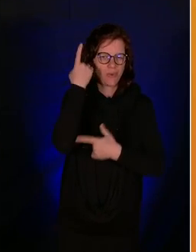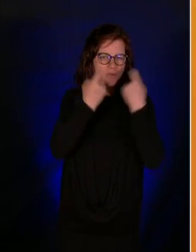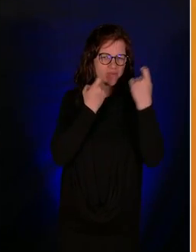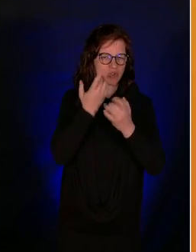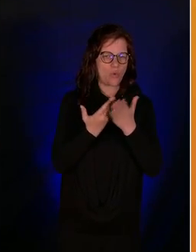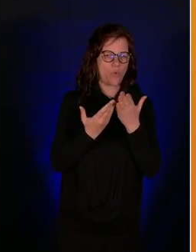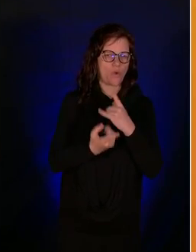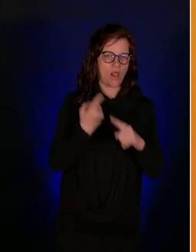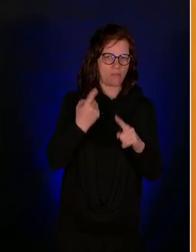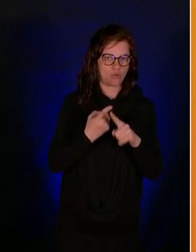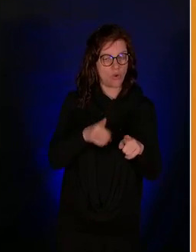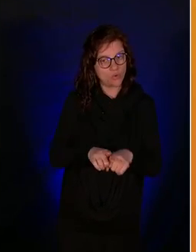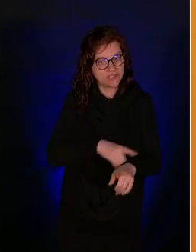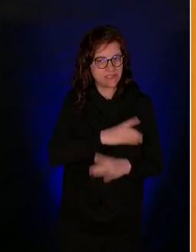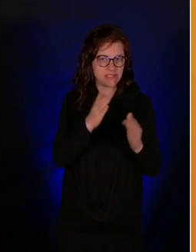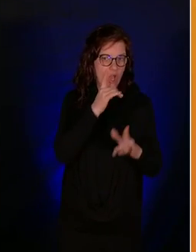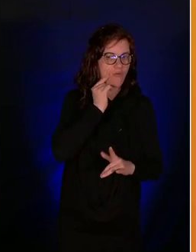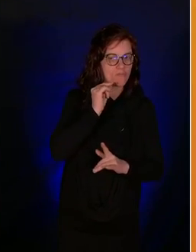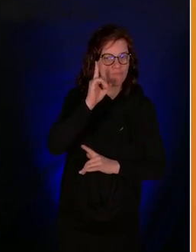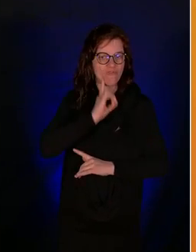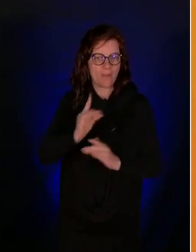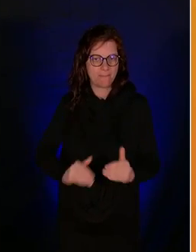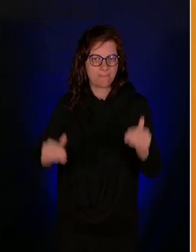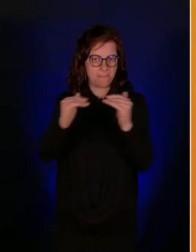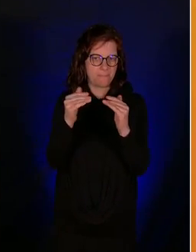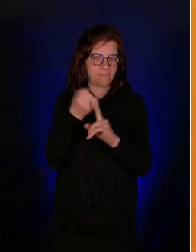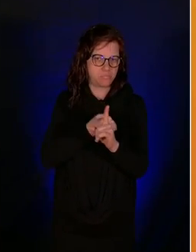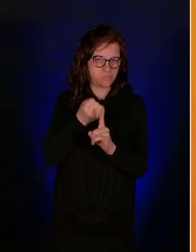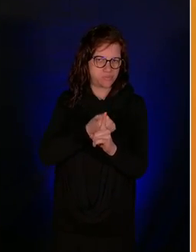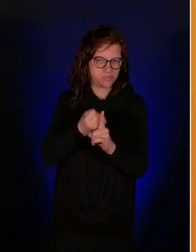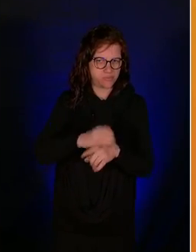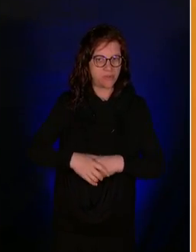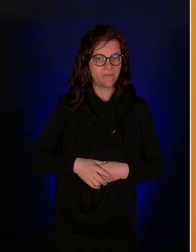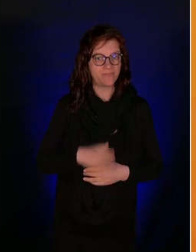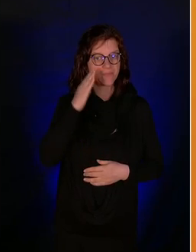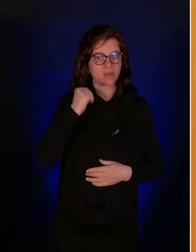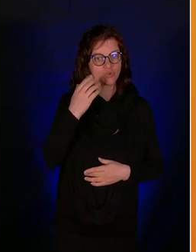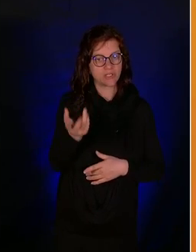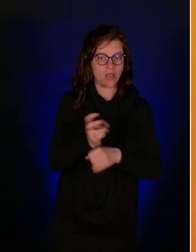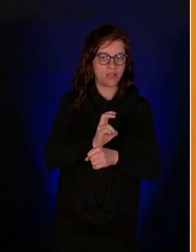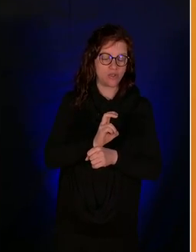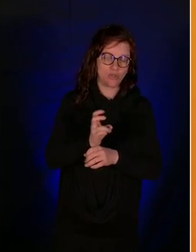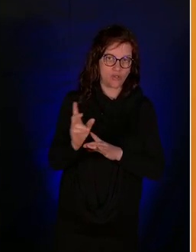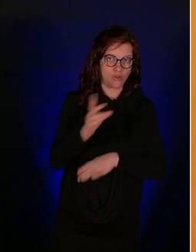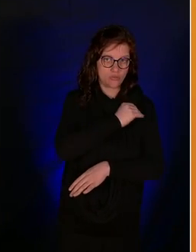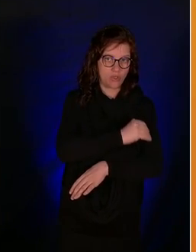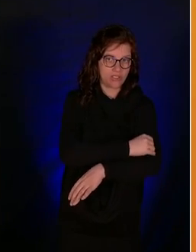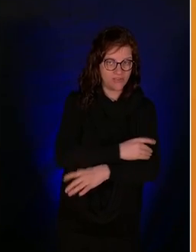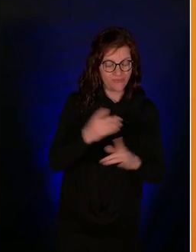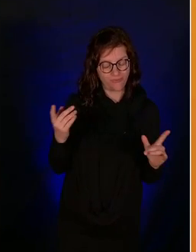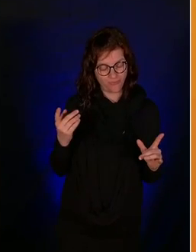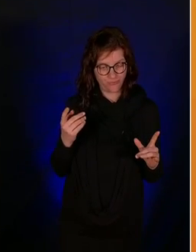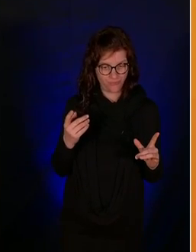lutte pour l'égalité des hommes et des femmes. Et sur ces deux points-là, les éducateurs sportifs en escalade et en canyon nous sont vraiment confrontés à des